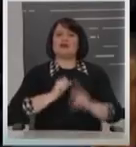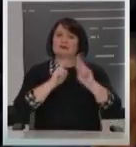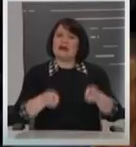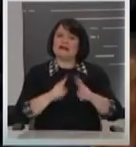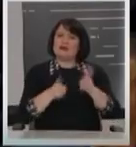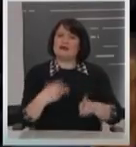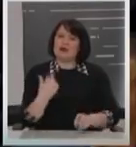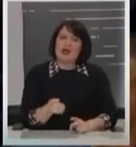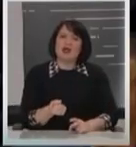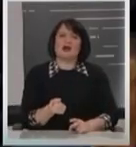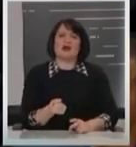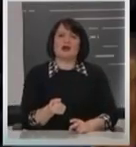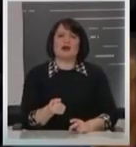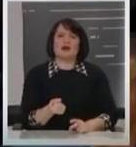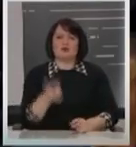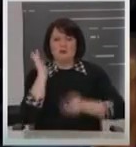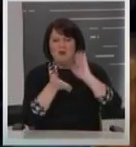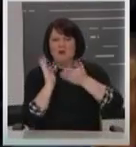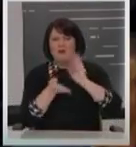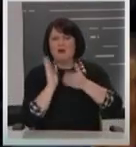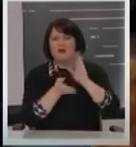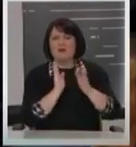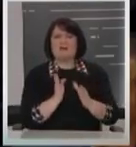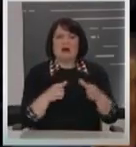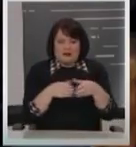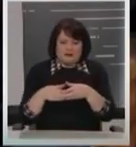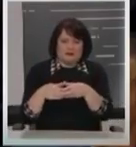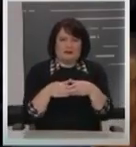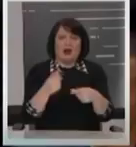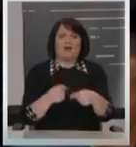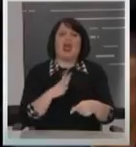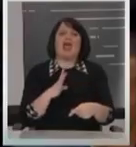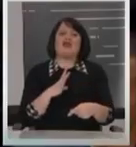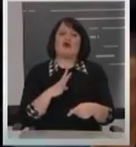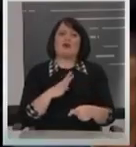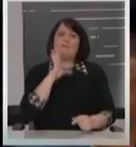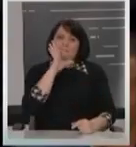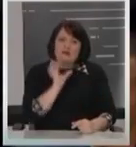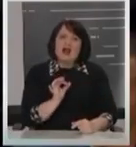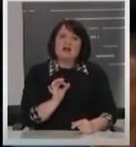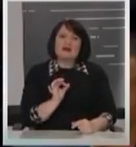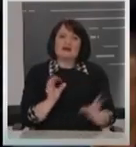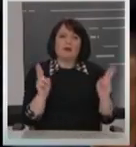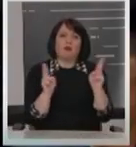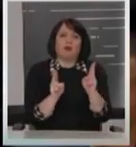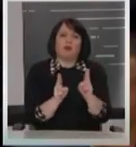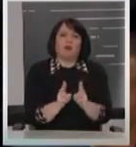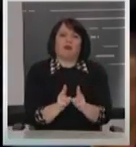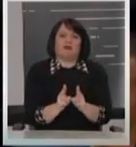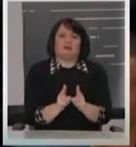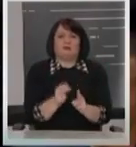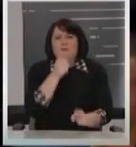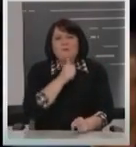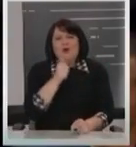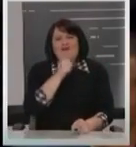καταστημάτων, χτυπιούνται αλίπητα. Η μεσαία τάξη έχει κυριολεκτικά αφανιστεί. Θέλετε να